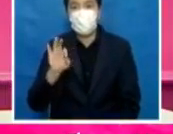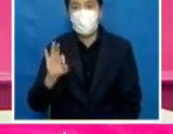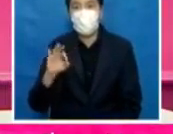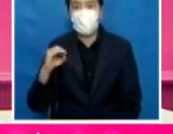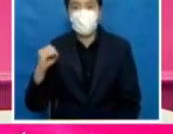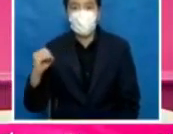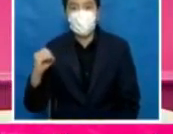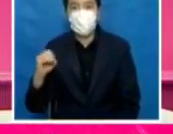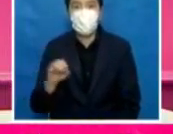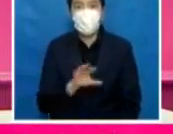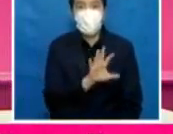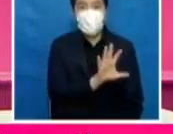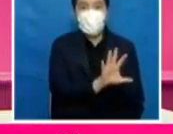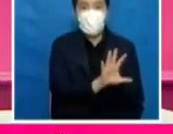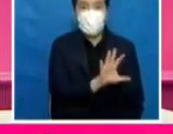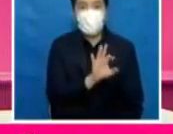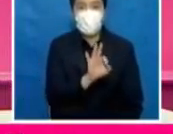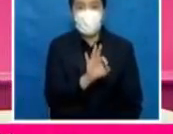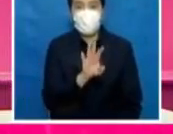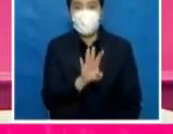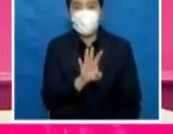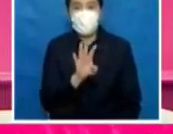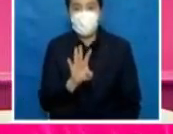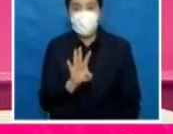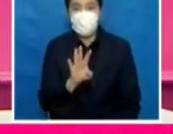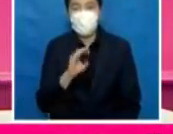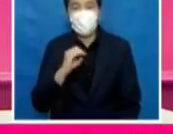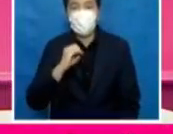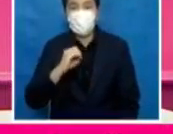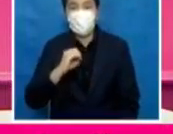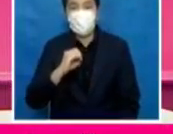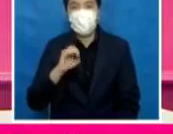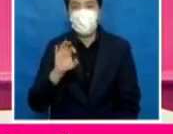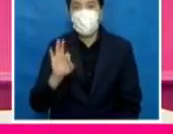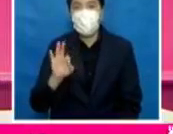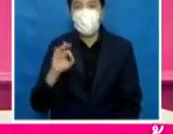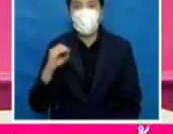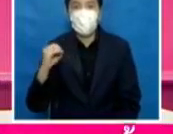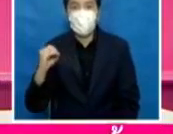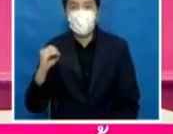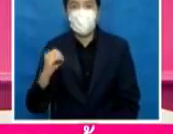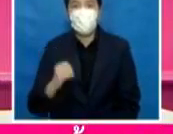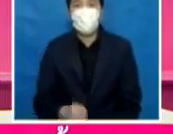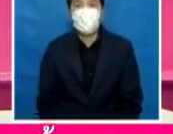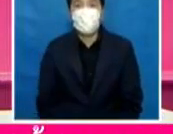090 5 944 090